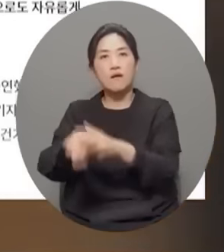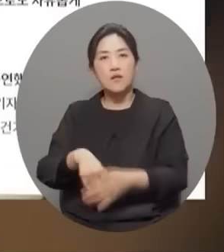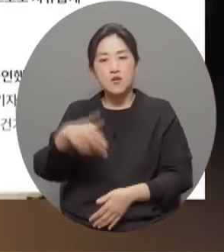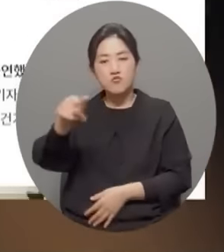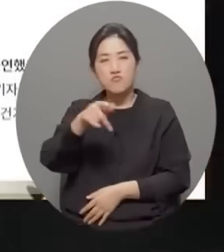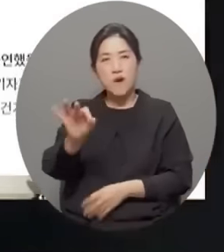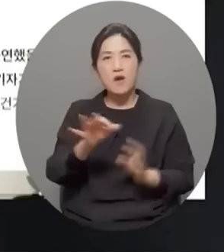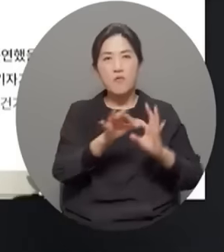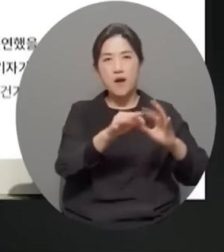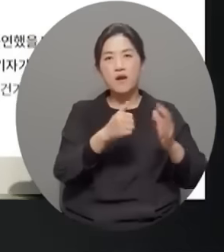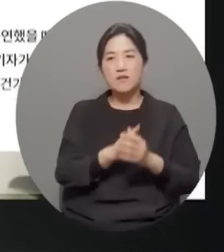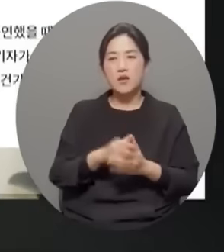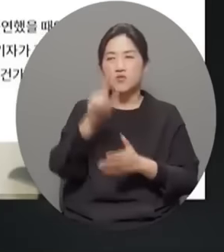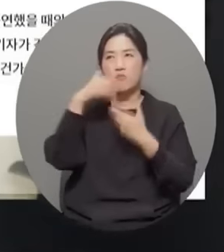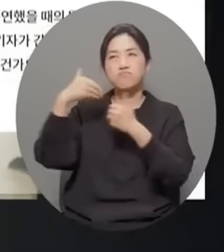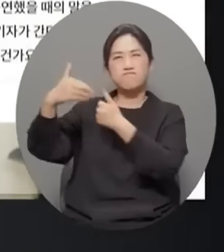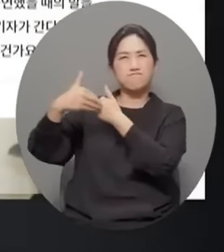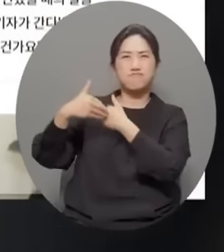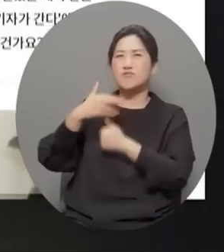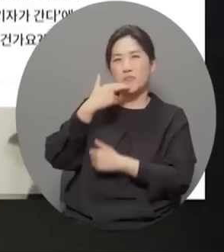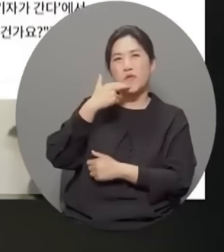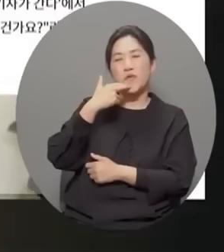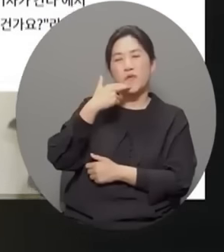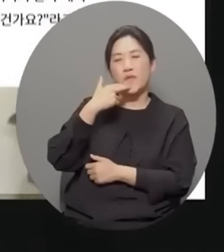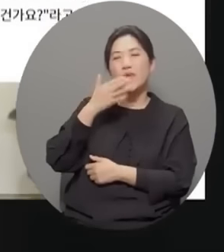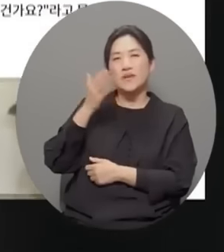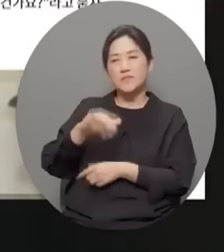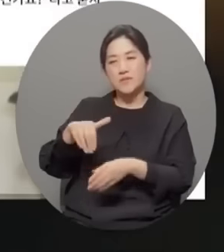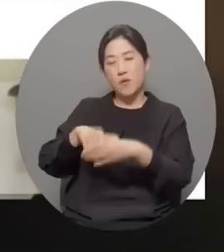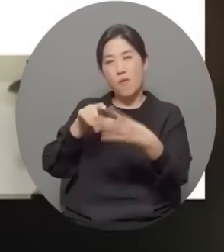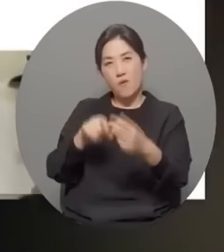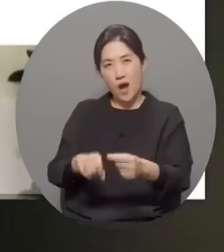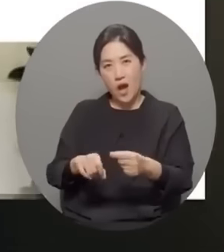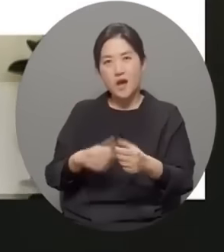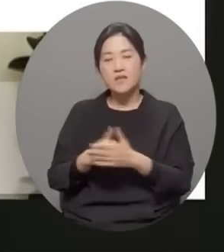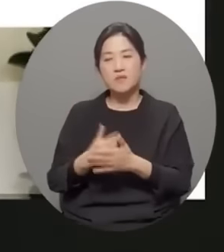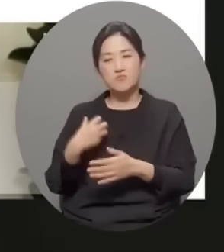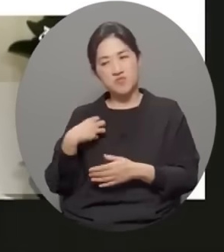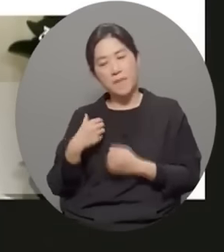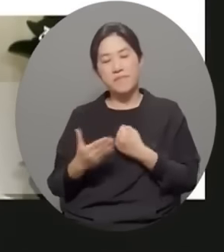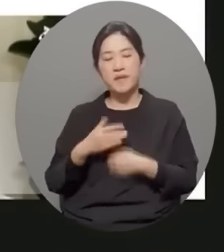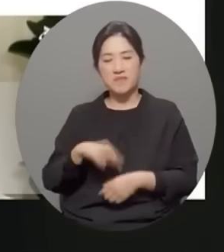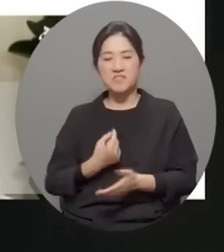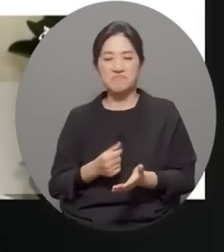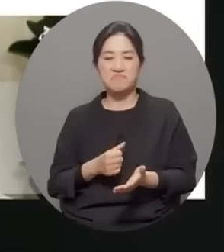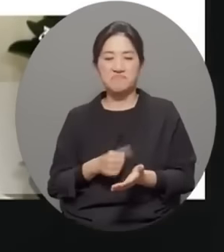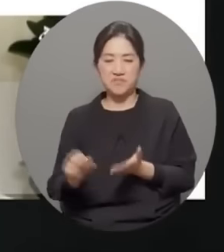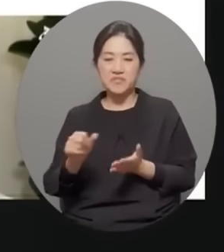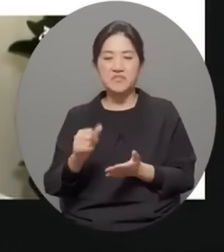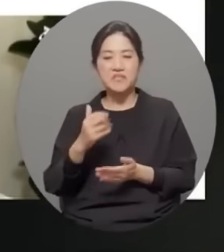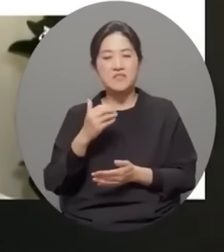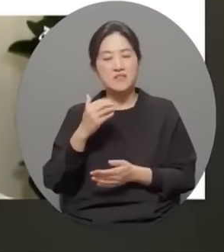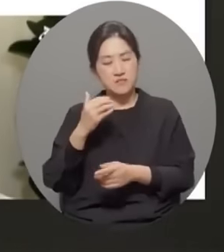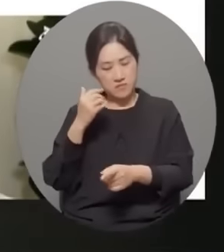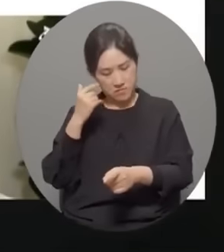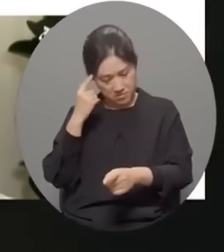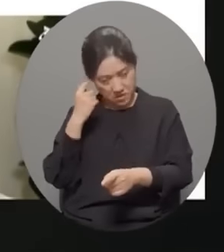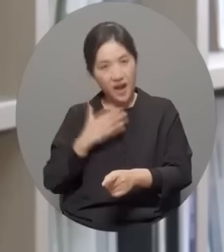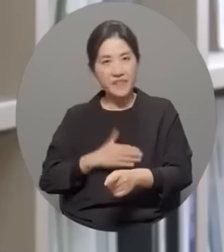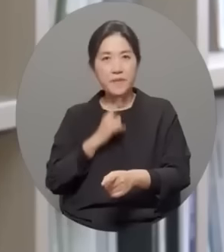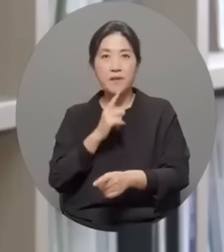한 관계자는 정부 압력은 없었다면서도 선거를 앞두고 부담이 돼 스스로 내린 것으로 알고 있다고